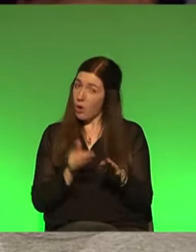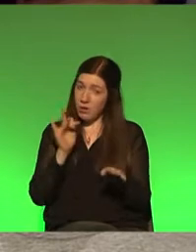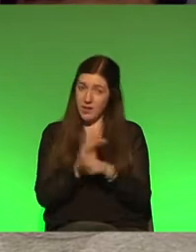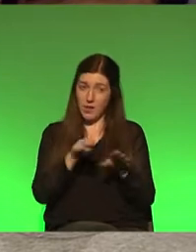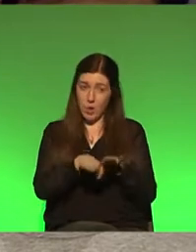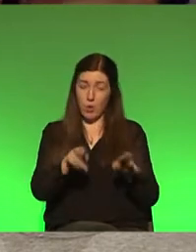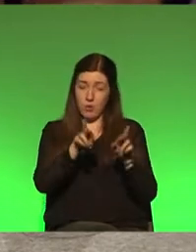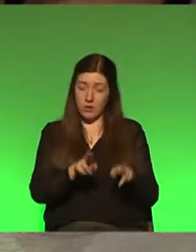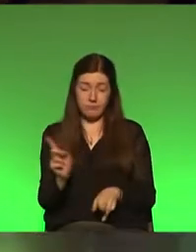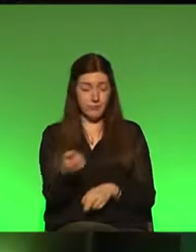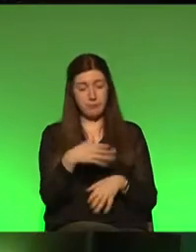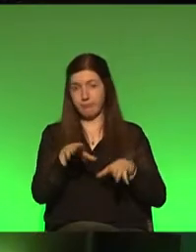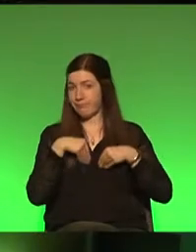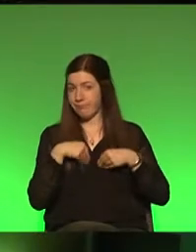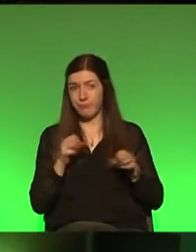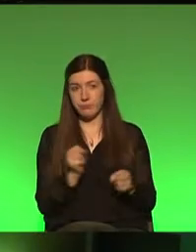Grüne nicht hinnehmen.